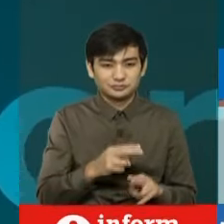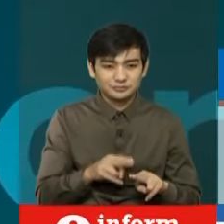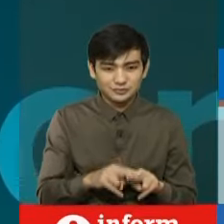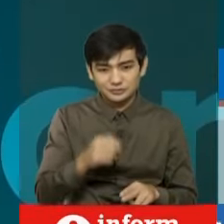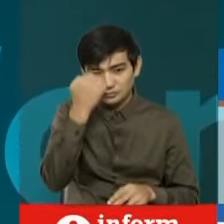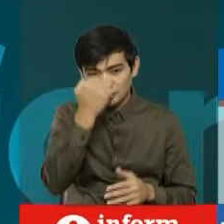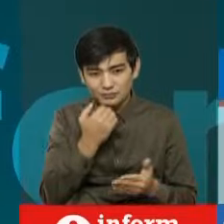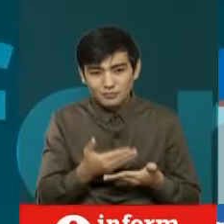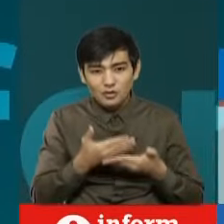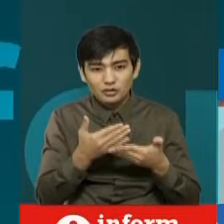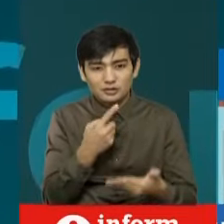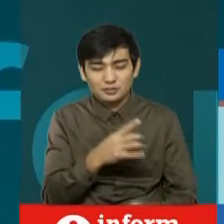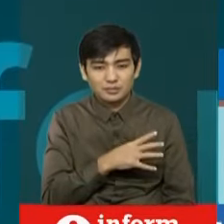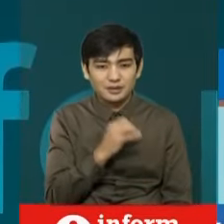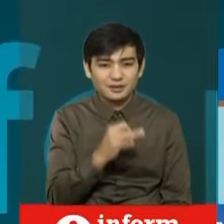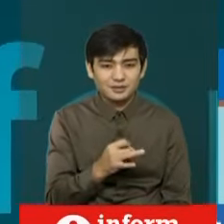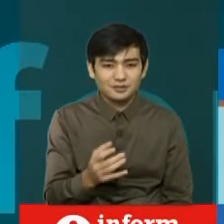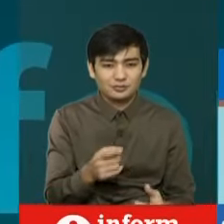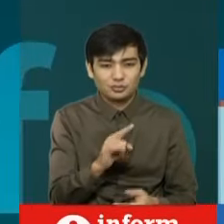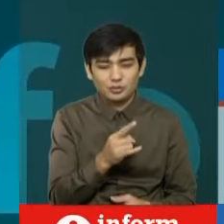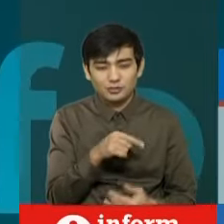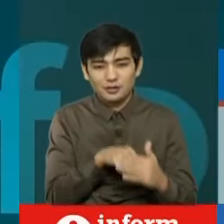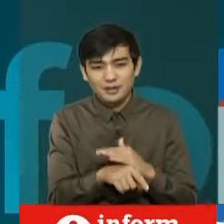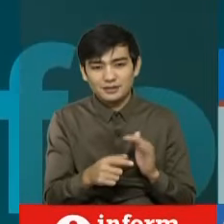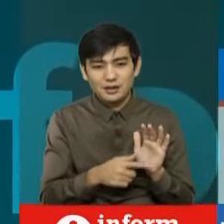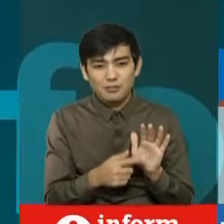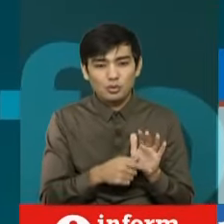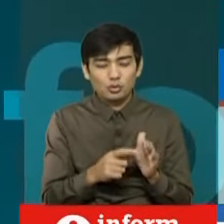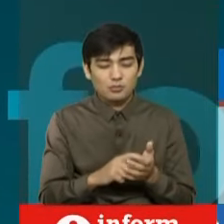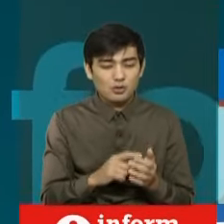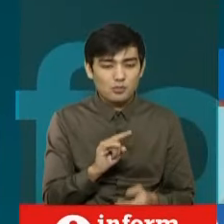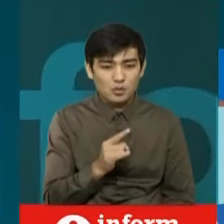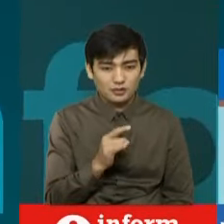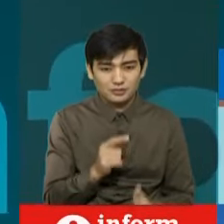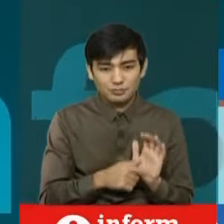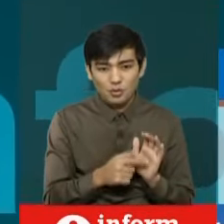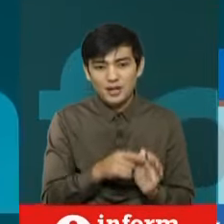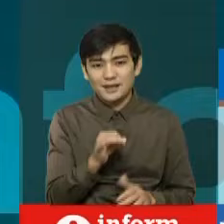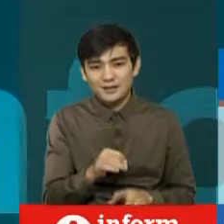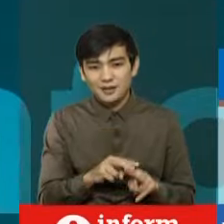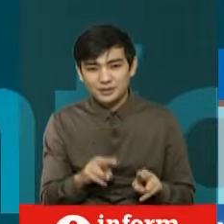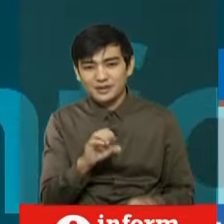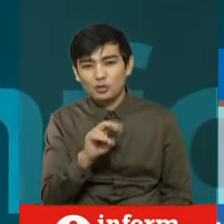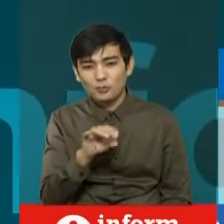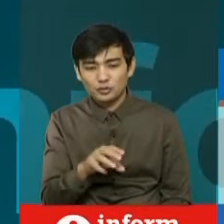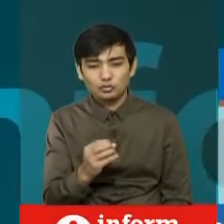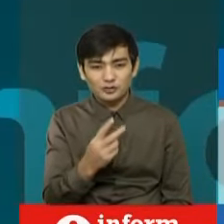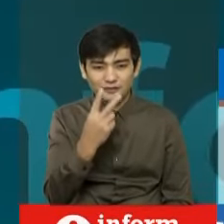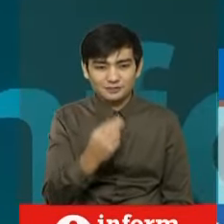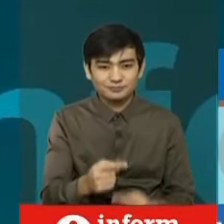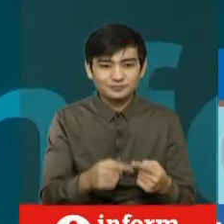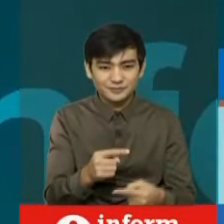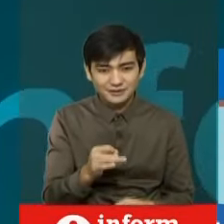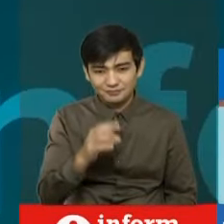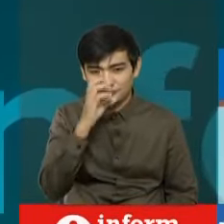алғысын осылайша білдірген екен. Сәби отбасындағы 7-ші бала синоптиктердің болжамына сүйенсек, алдағы 2 тәулікте